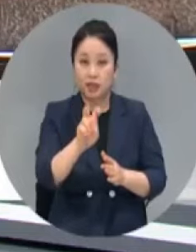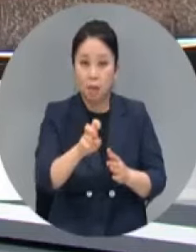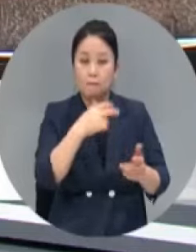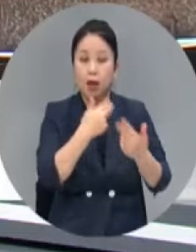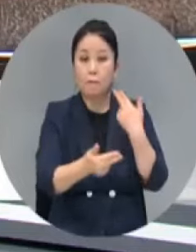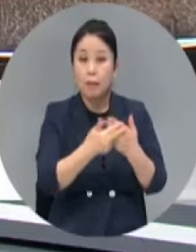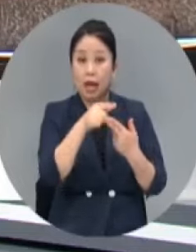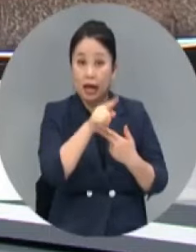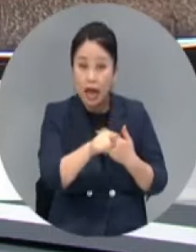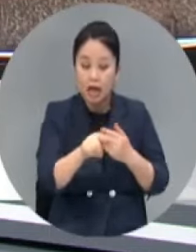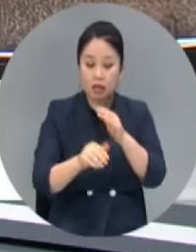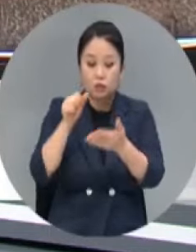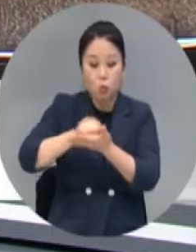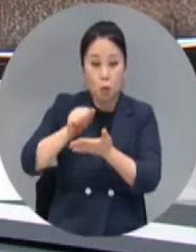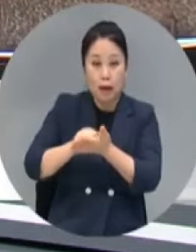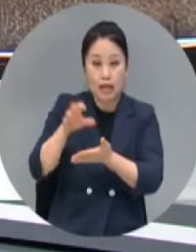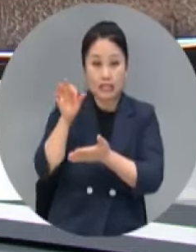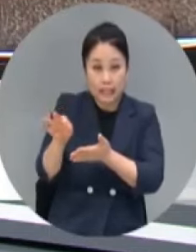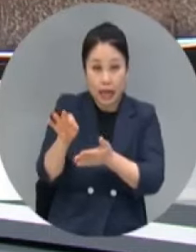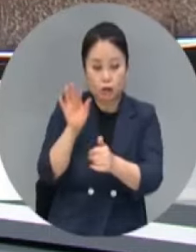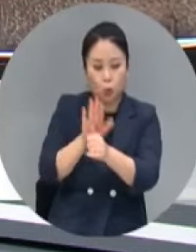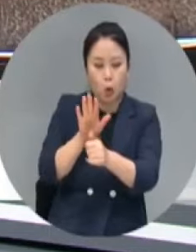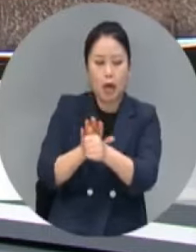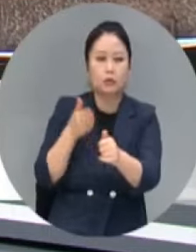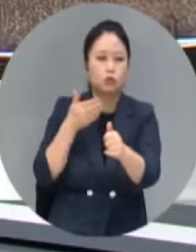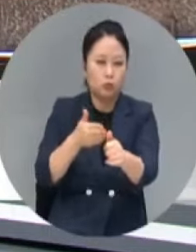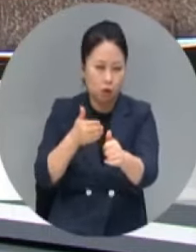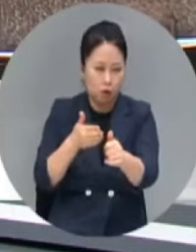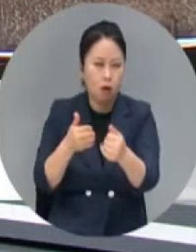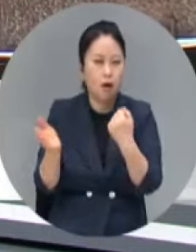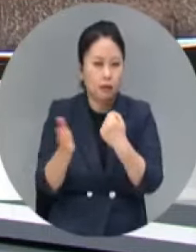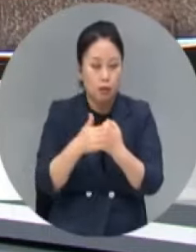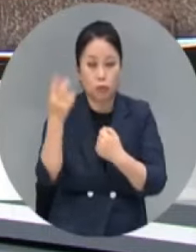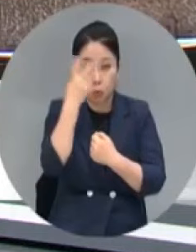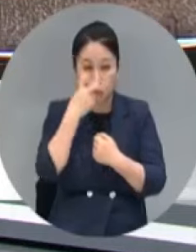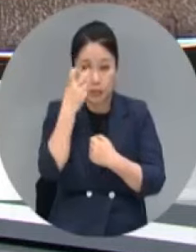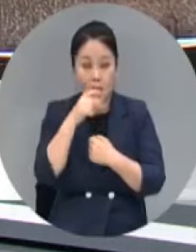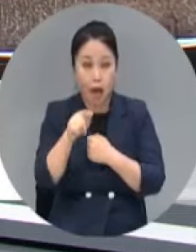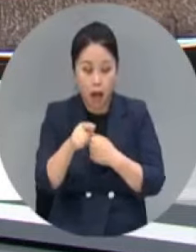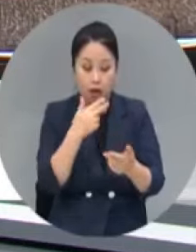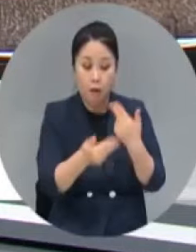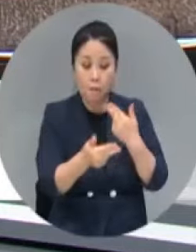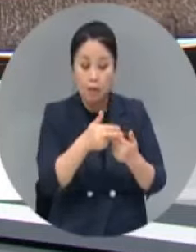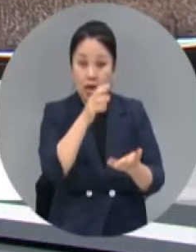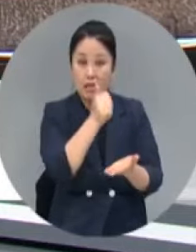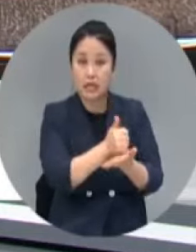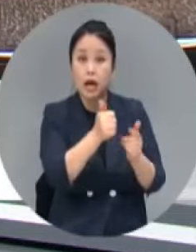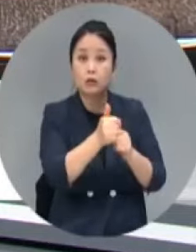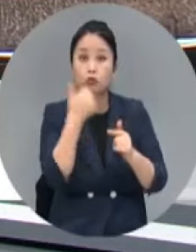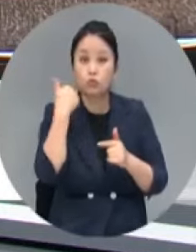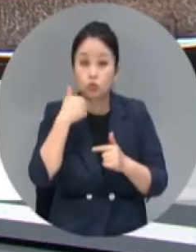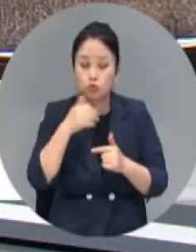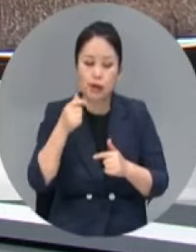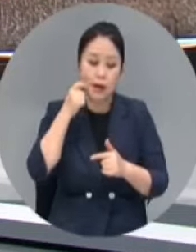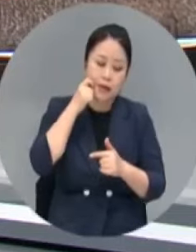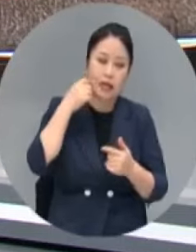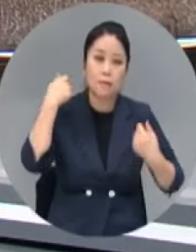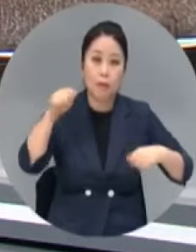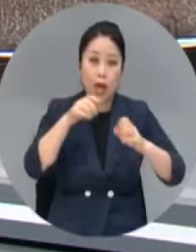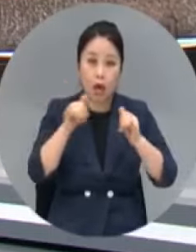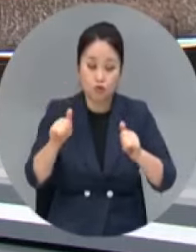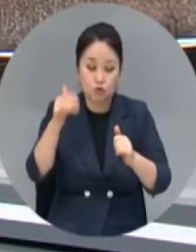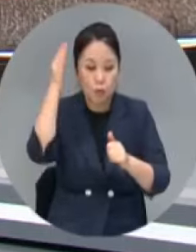것으로 보고 수사를 벌여왔는데 협회 설립자는 인기 배우의 바둑 스승으로 알려진 유명인이었습니다. 오늘 첫